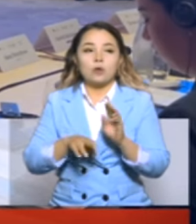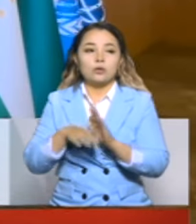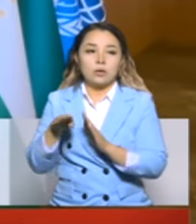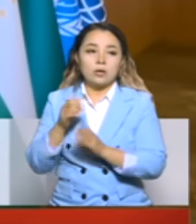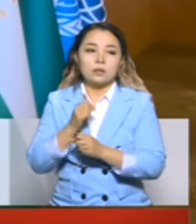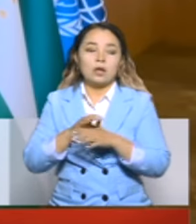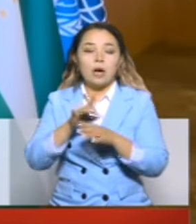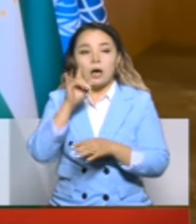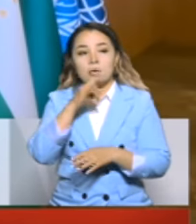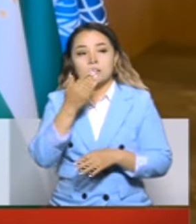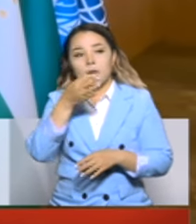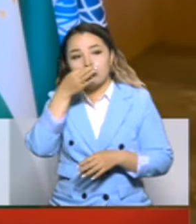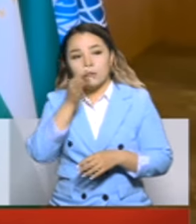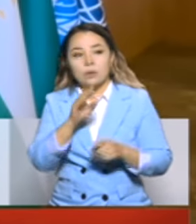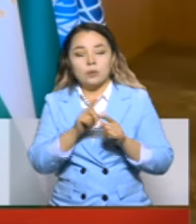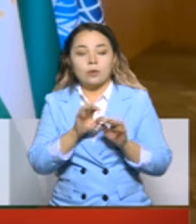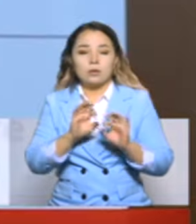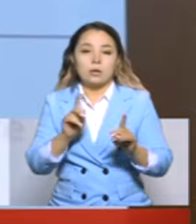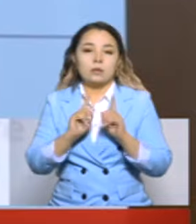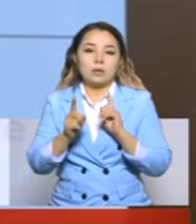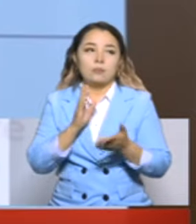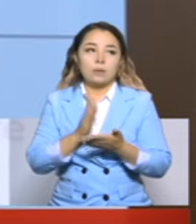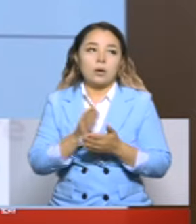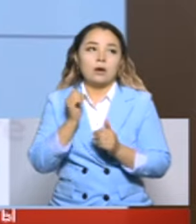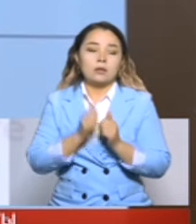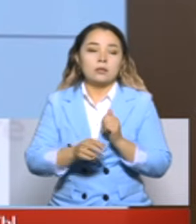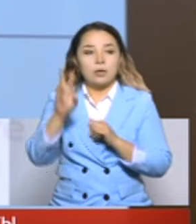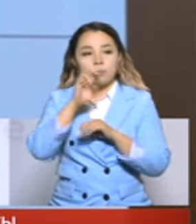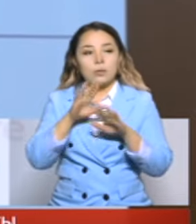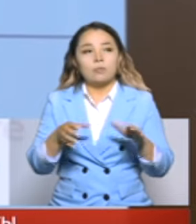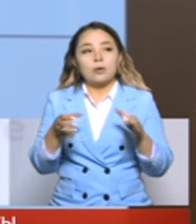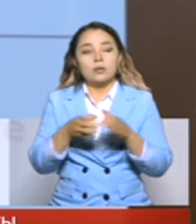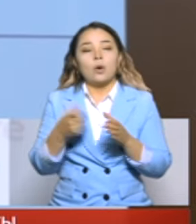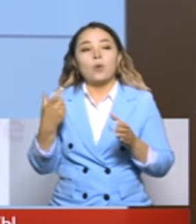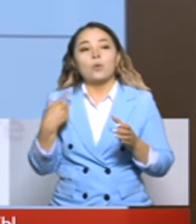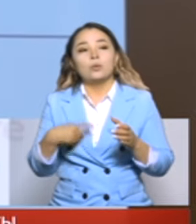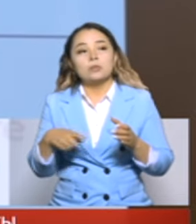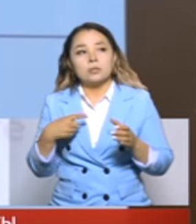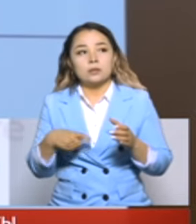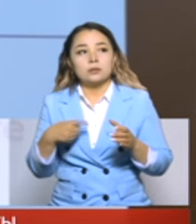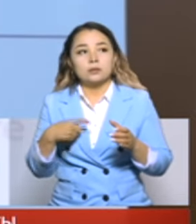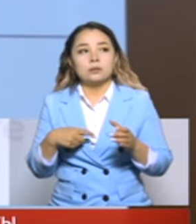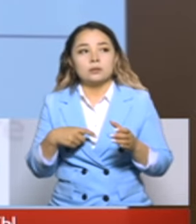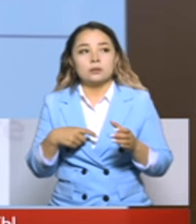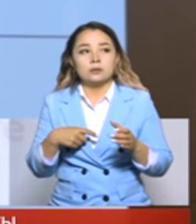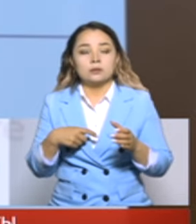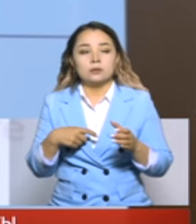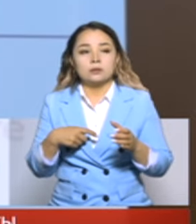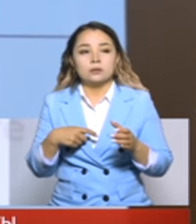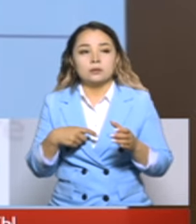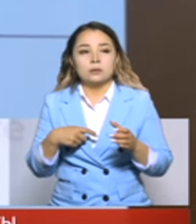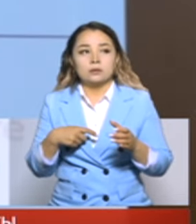бойынша Қазақстанның тәжірибесін алға тартты. Әр мемлекет өзінің